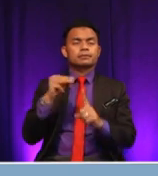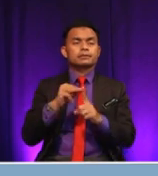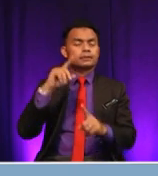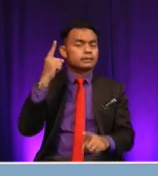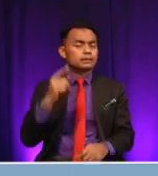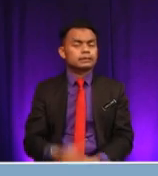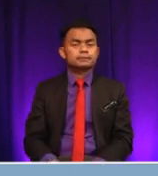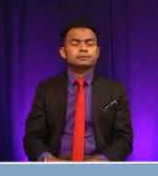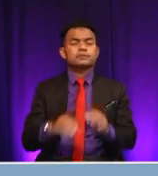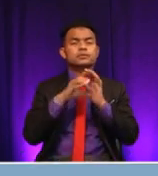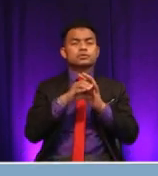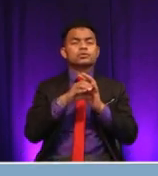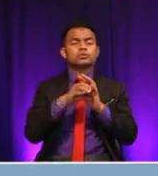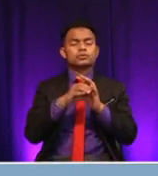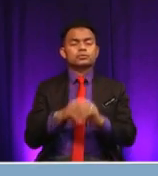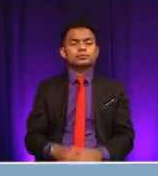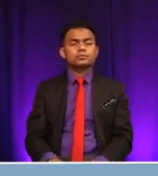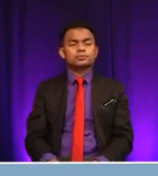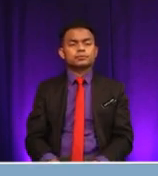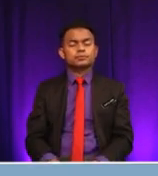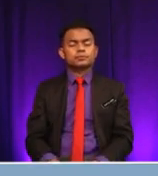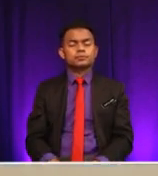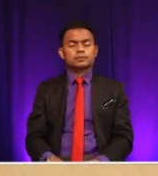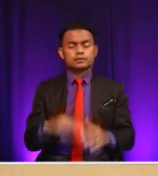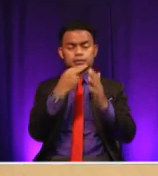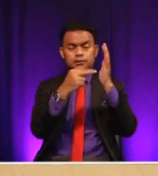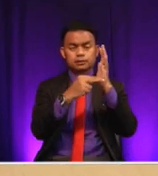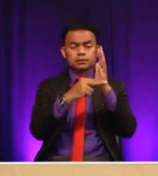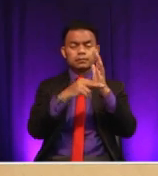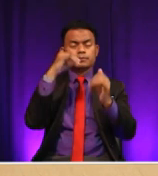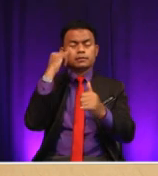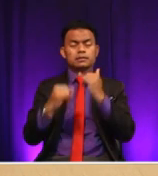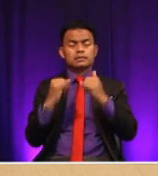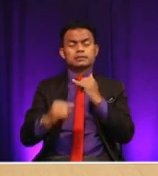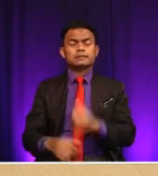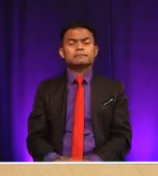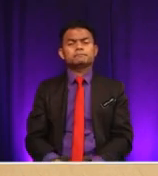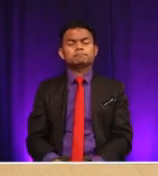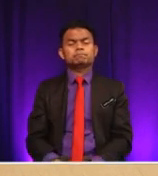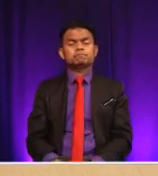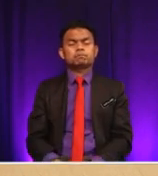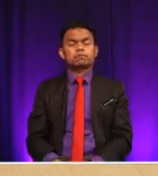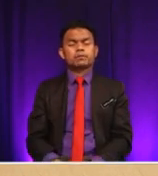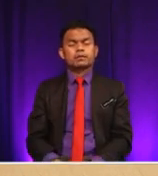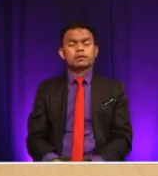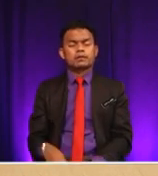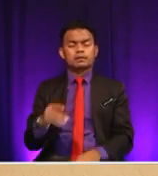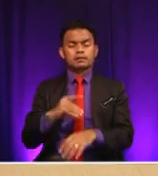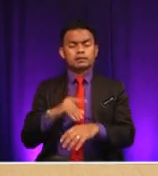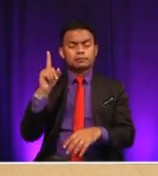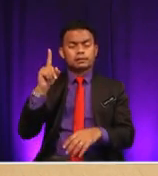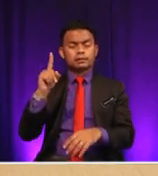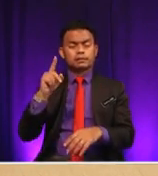contohnya disini ialah dimana rangkap yang terakhir rangkap yang terakhir kan rangka ikut 10 dimana kunci hati